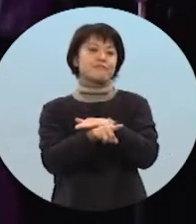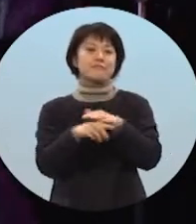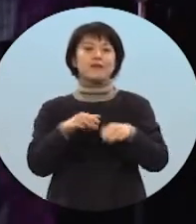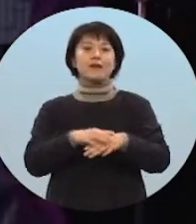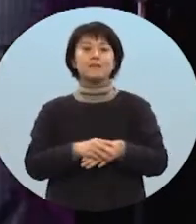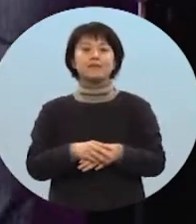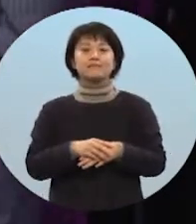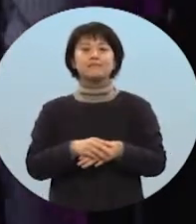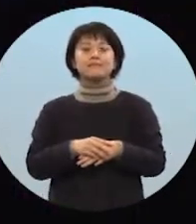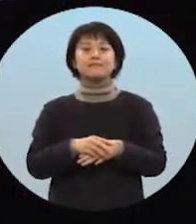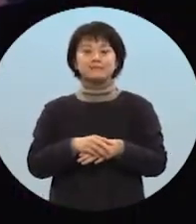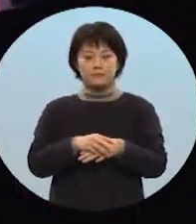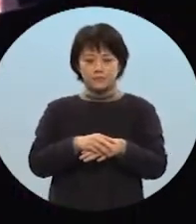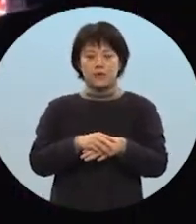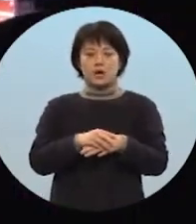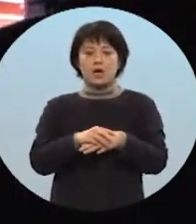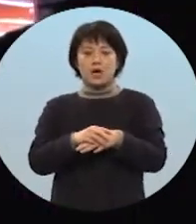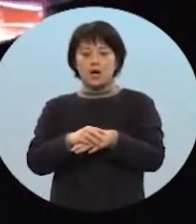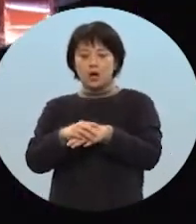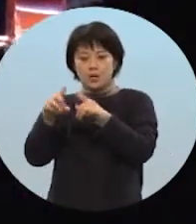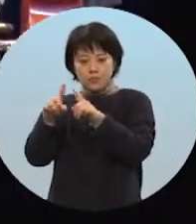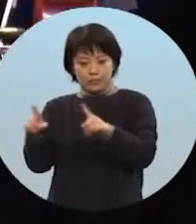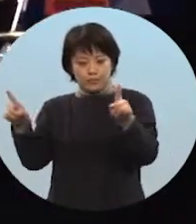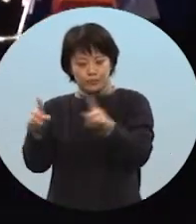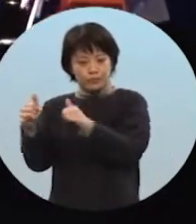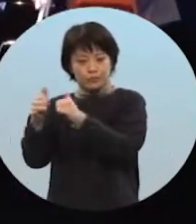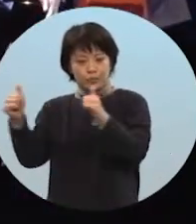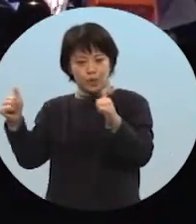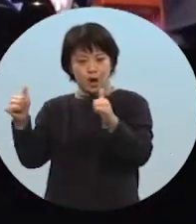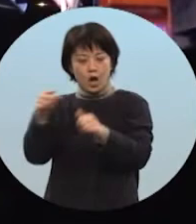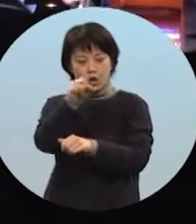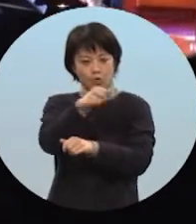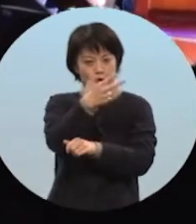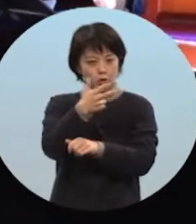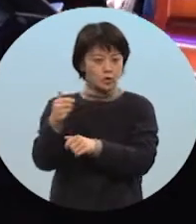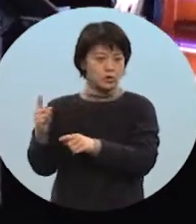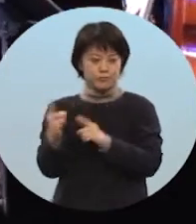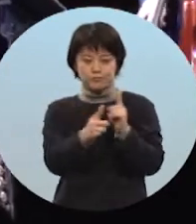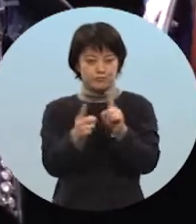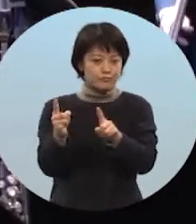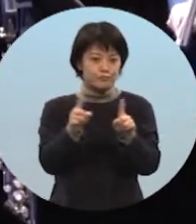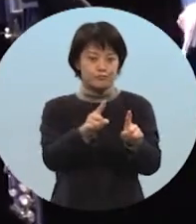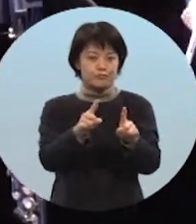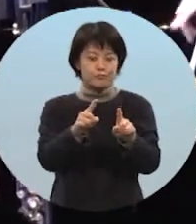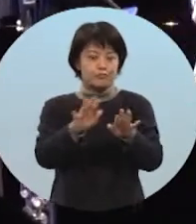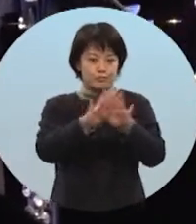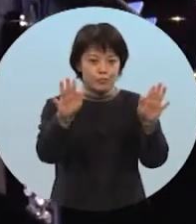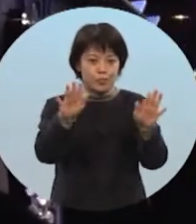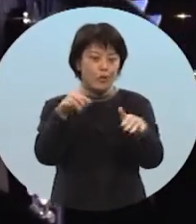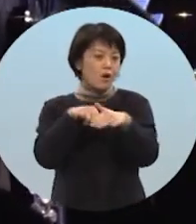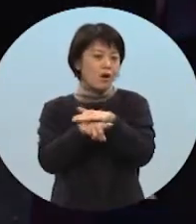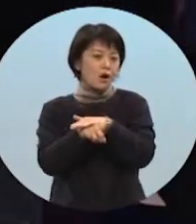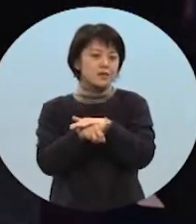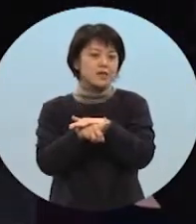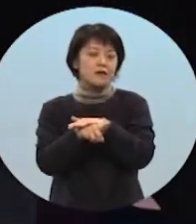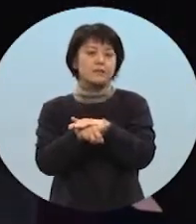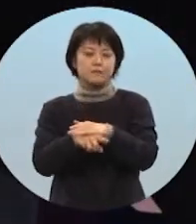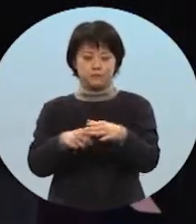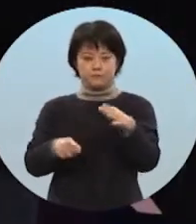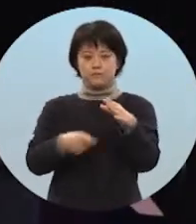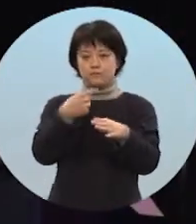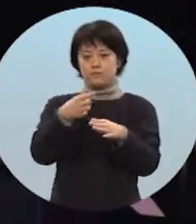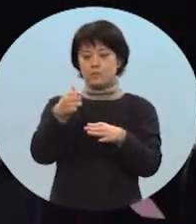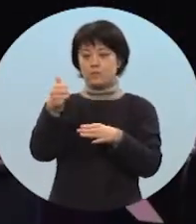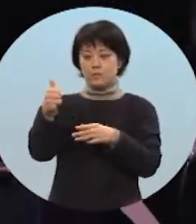なぜジャズの本場で活動するミュージシャンたちが野々市でコンサートを行うようになったのか、発起人の一